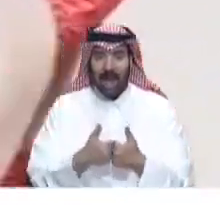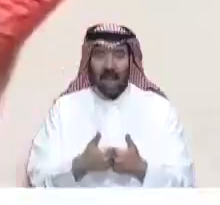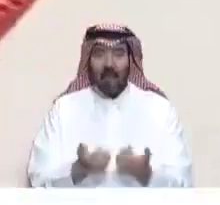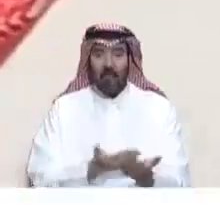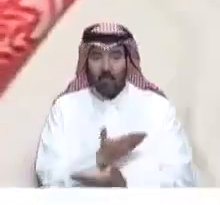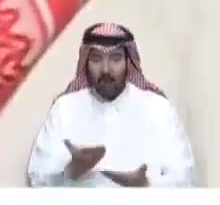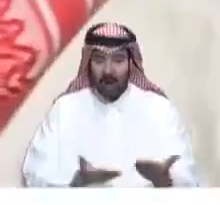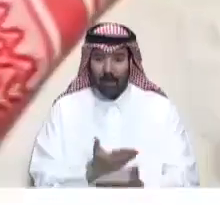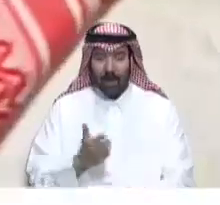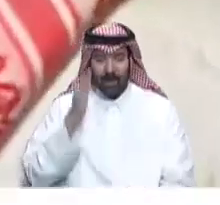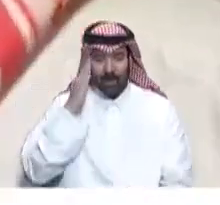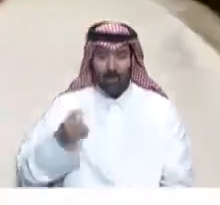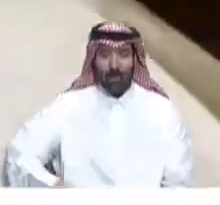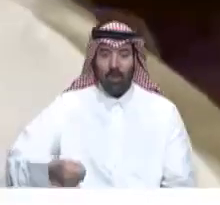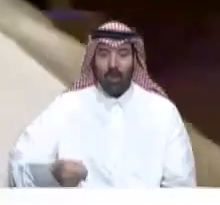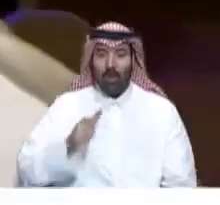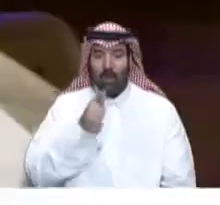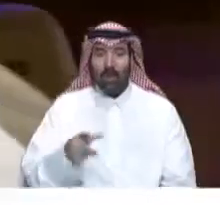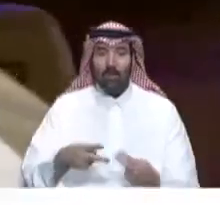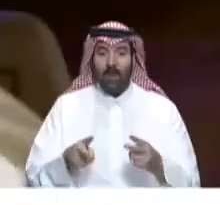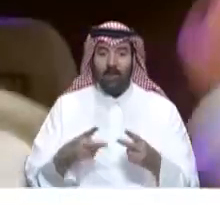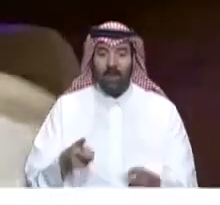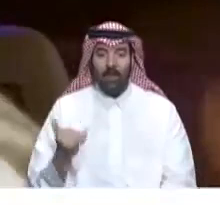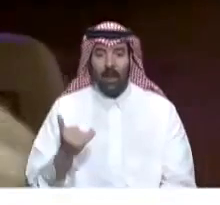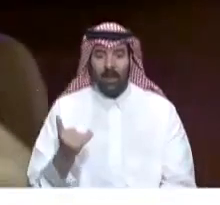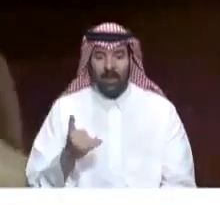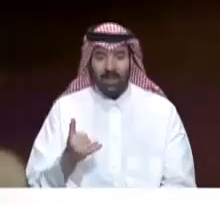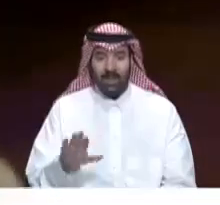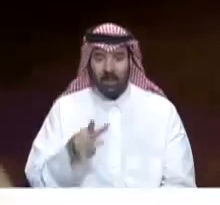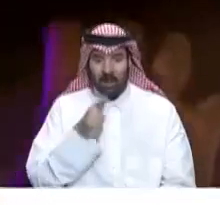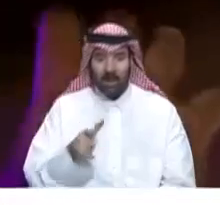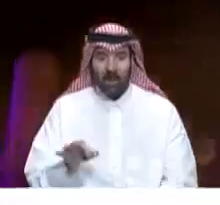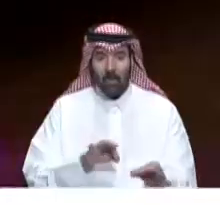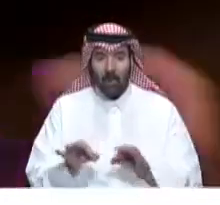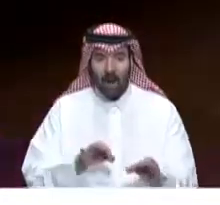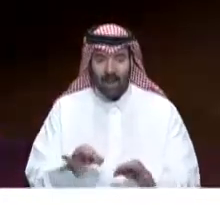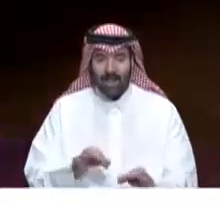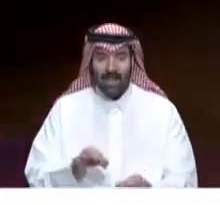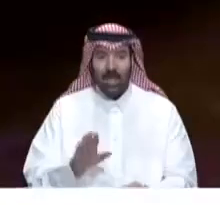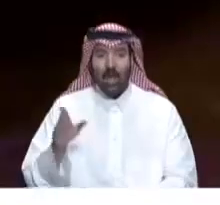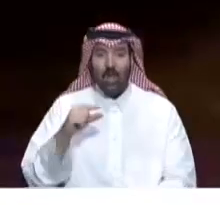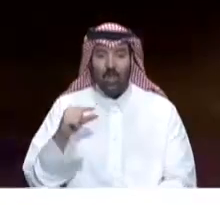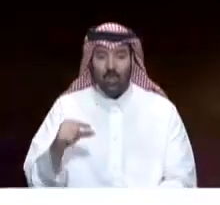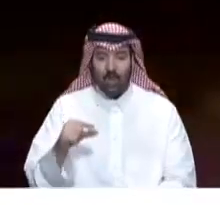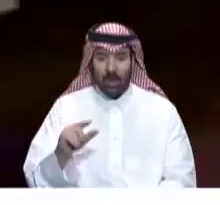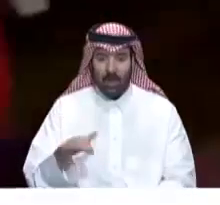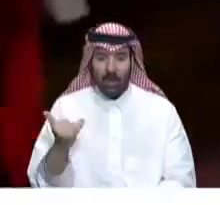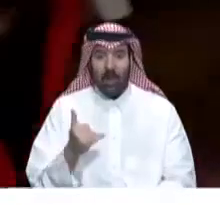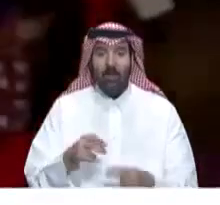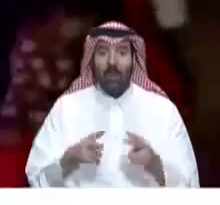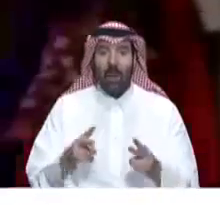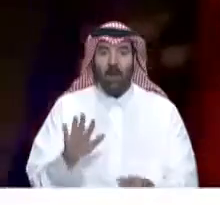بالخير أستاذ سعود، نرحب بك معنا. بداية، أو عفوا المهندس سعود، بداية نتحدث عن